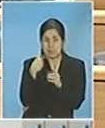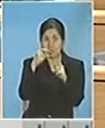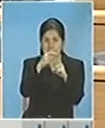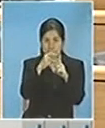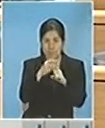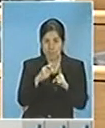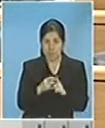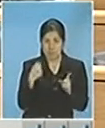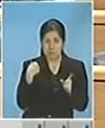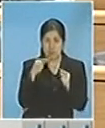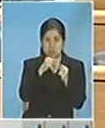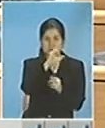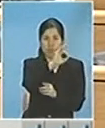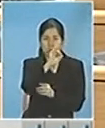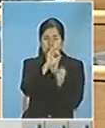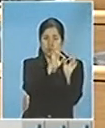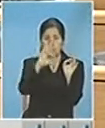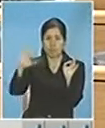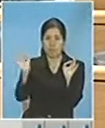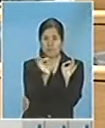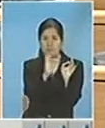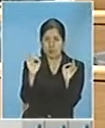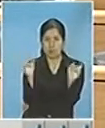าประกอบประโยค